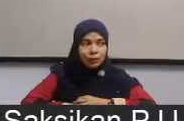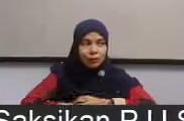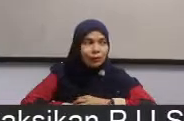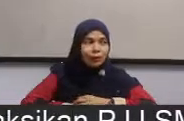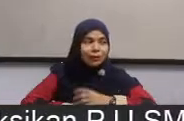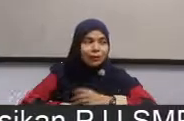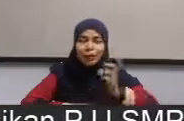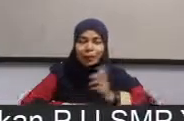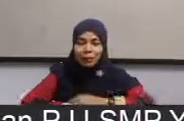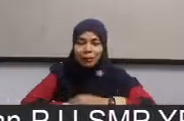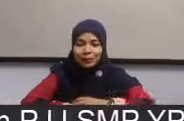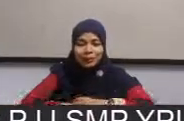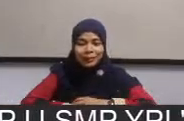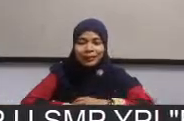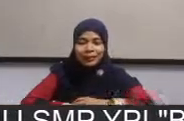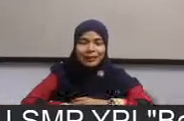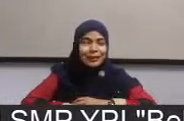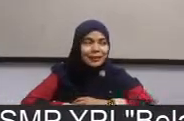katanya